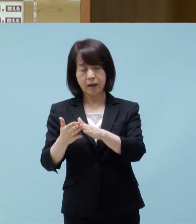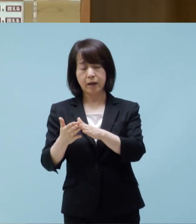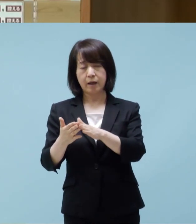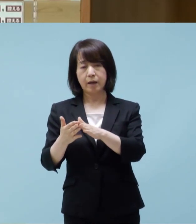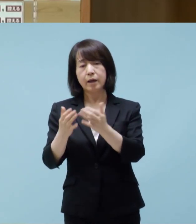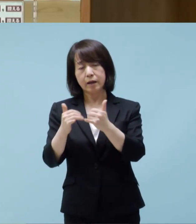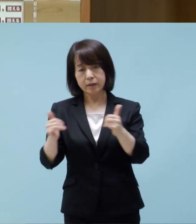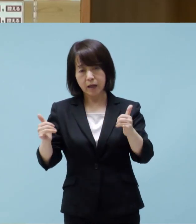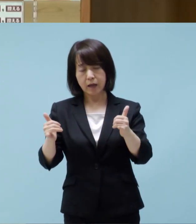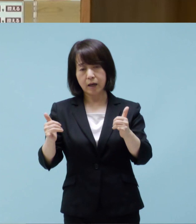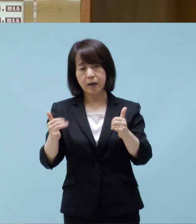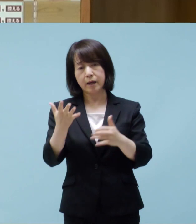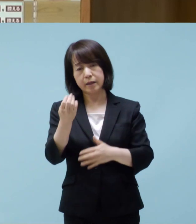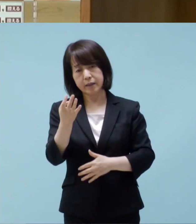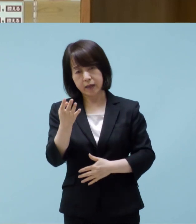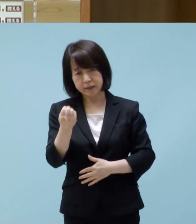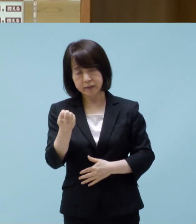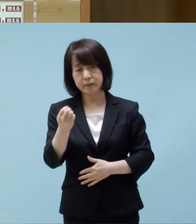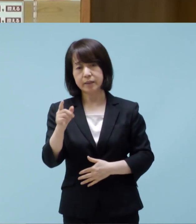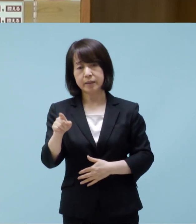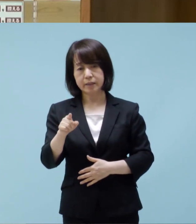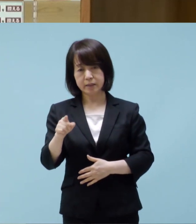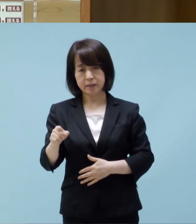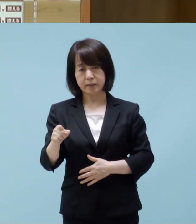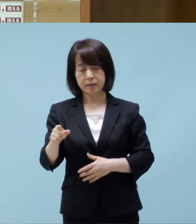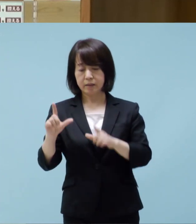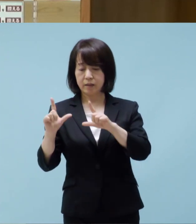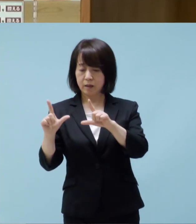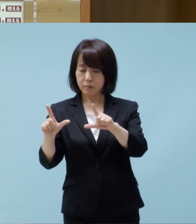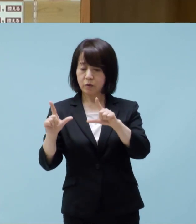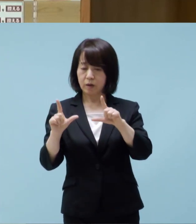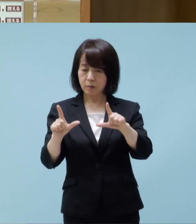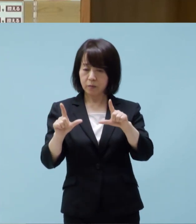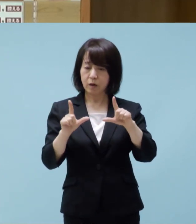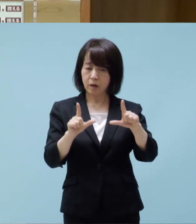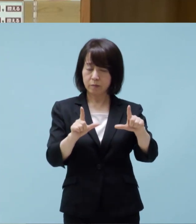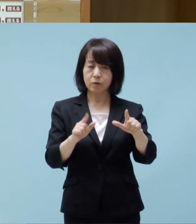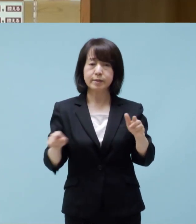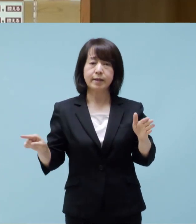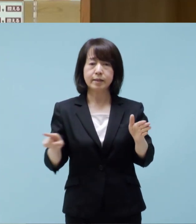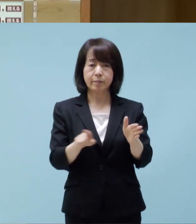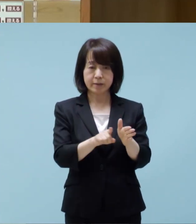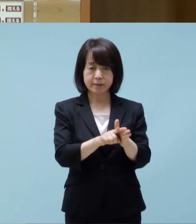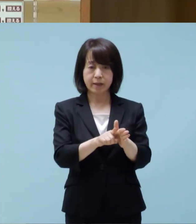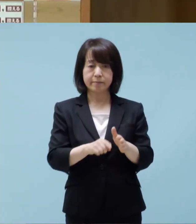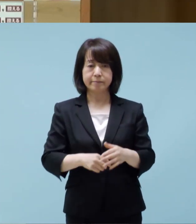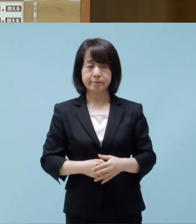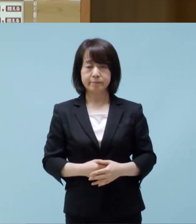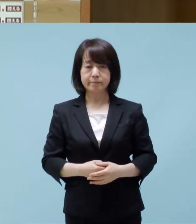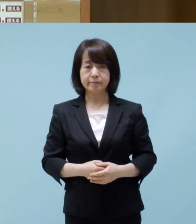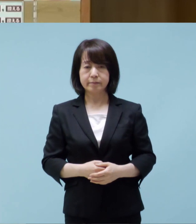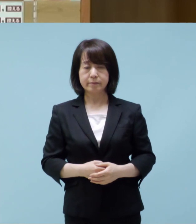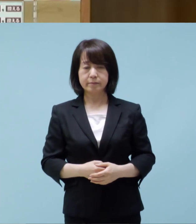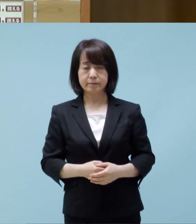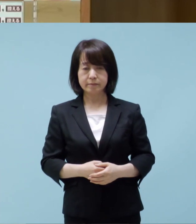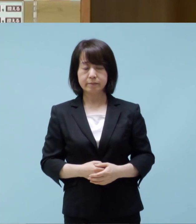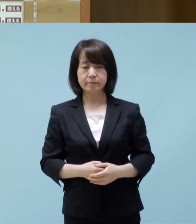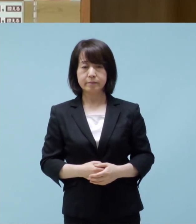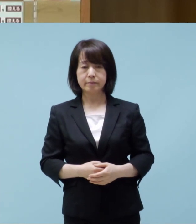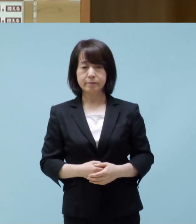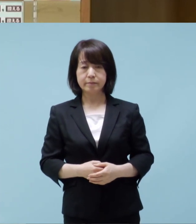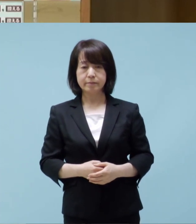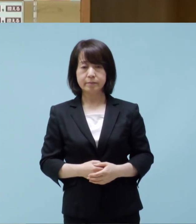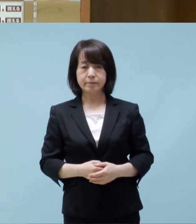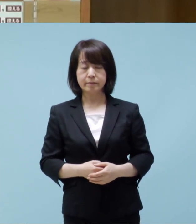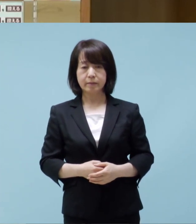数を皆さんにお伝えをさせていただいてきました。本当にですね、医